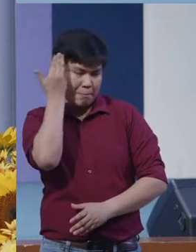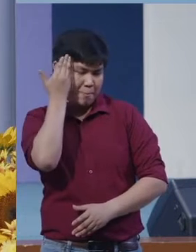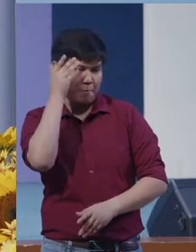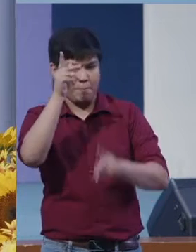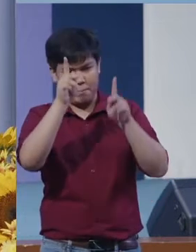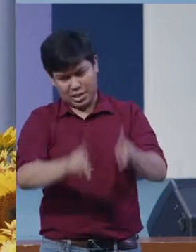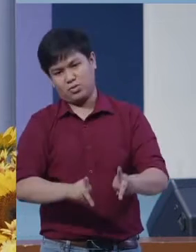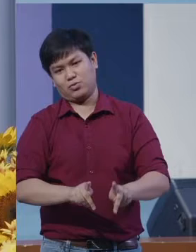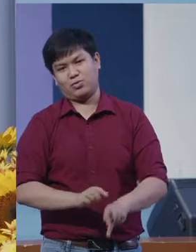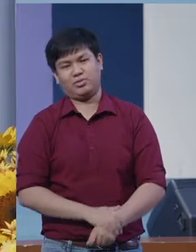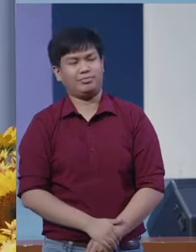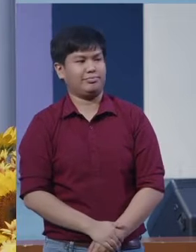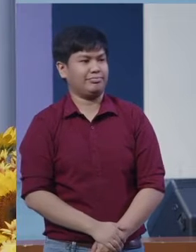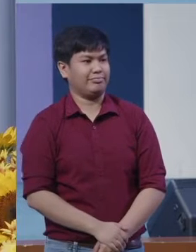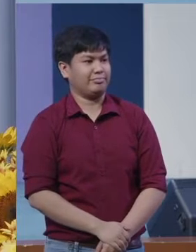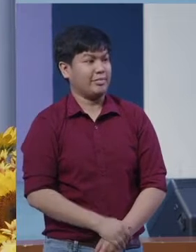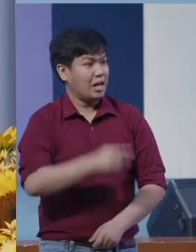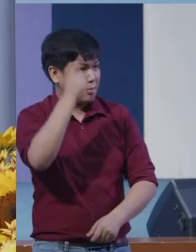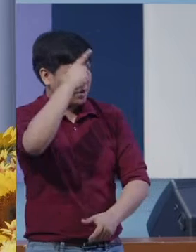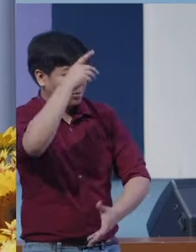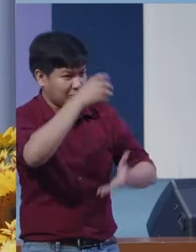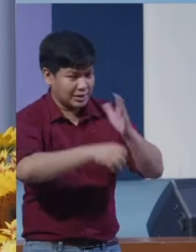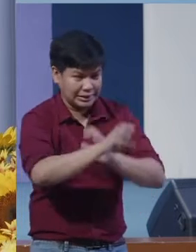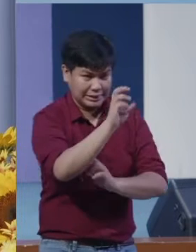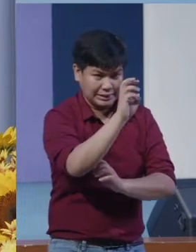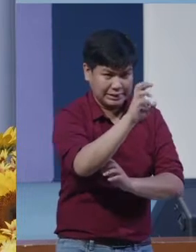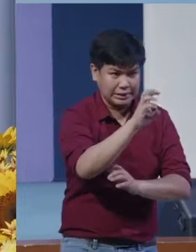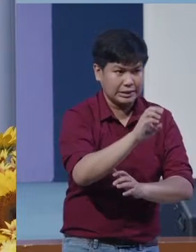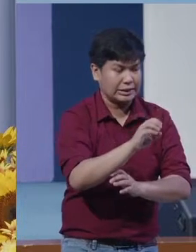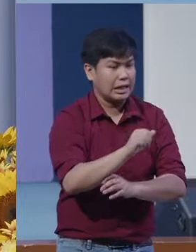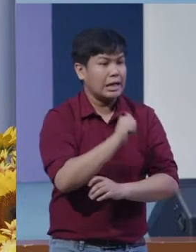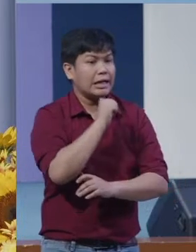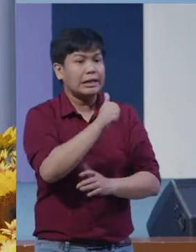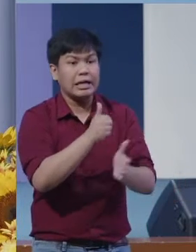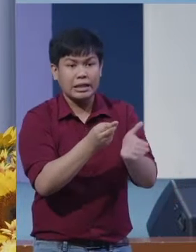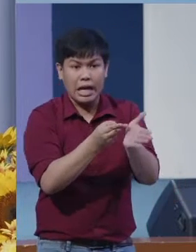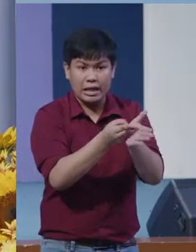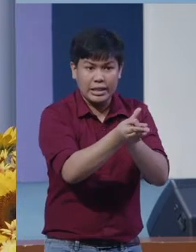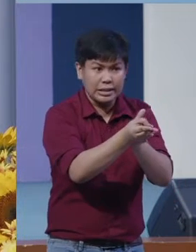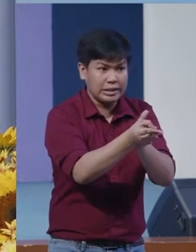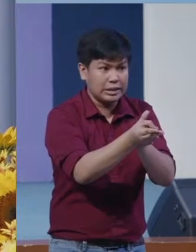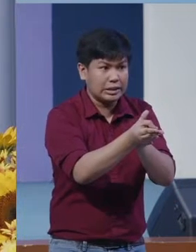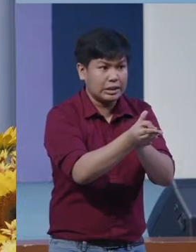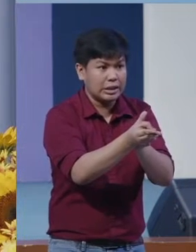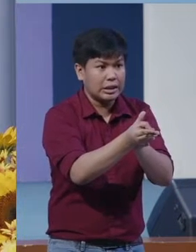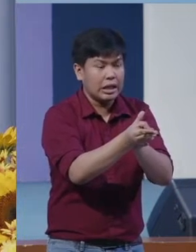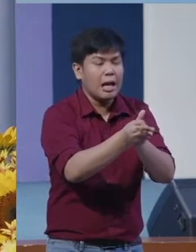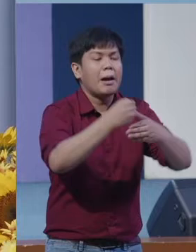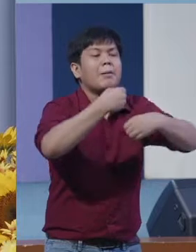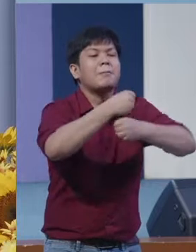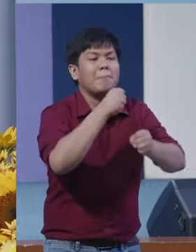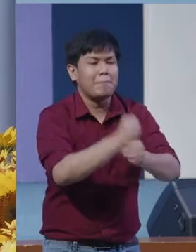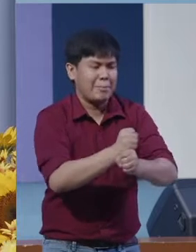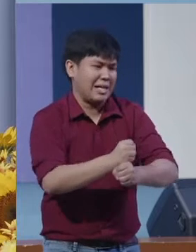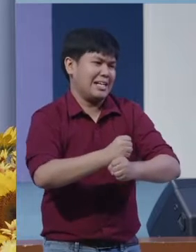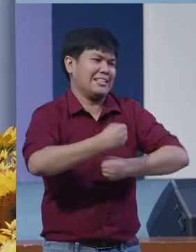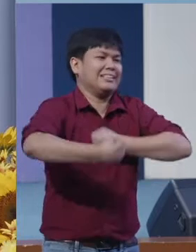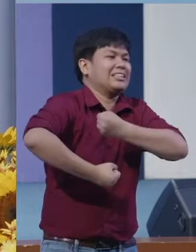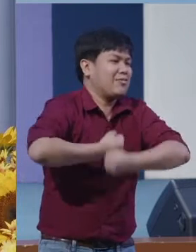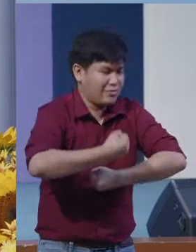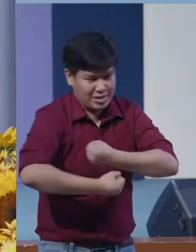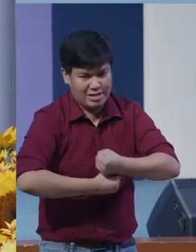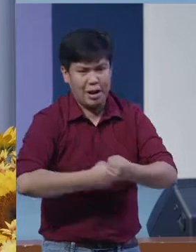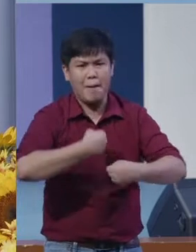Meron pa, Proverbs 16:28, a dishonest man spreads strife, and a